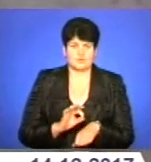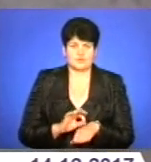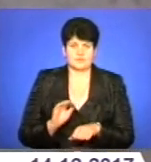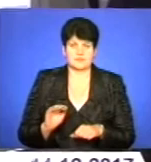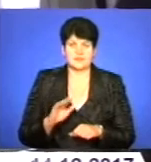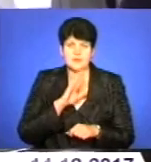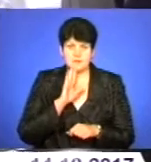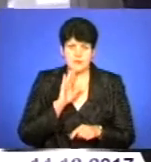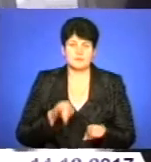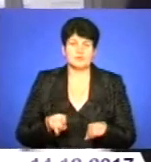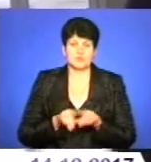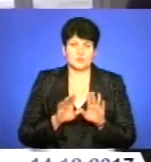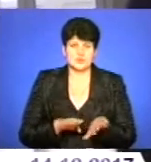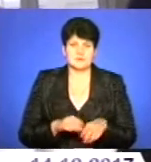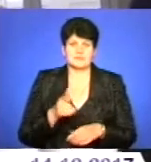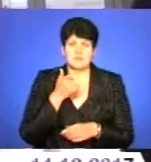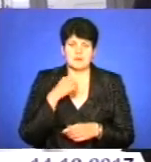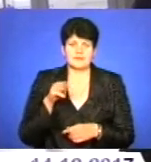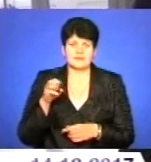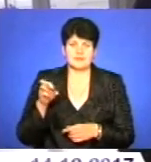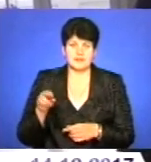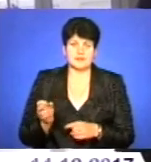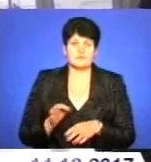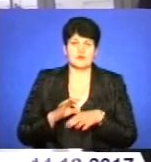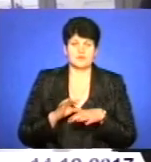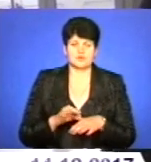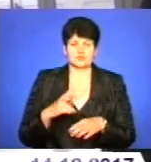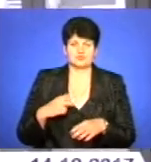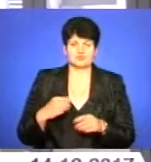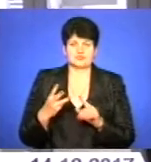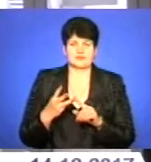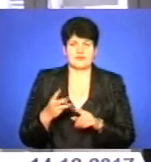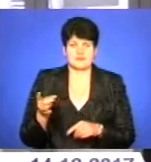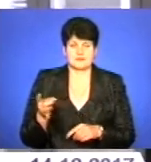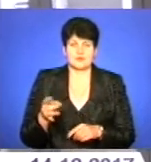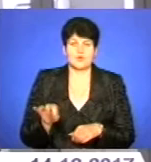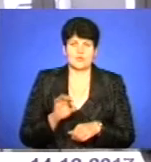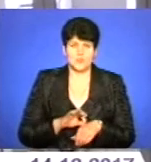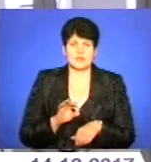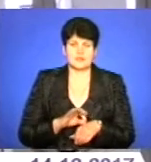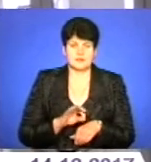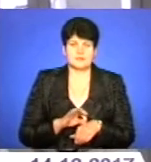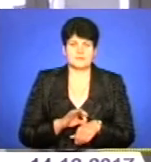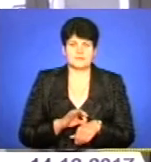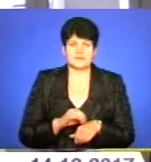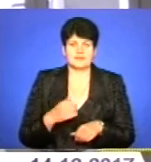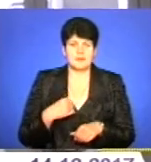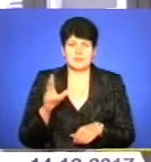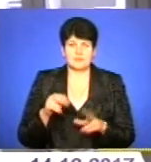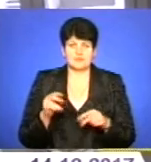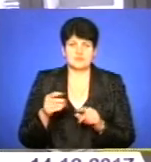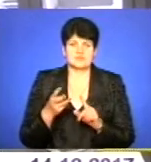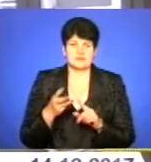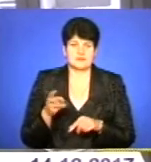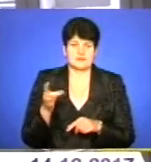мама теж. Пані Тетяна свою доньку веде до лікаря вже втретє за цей сезон. Хворіли і нам не повезло, три рази